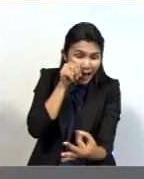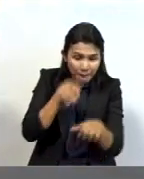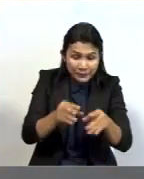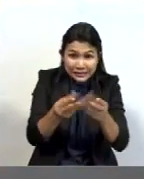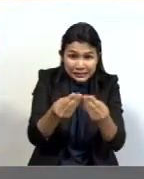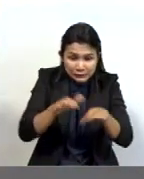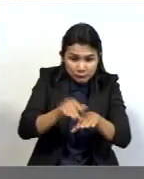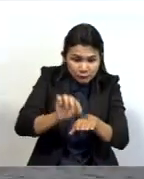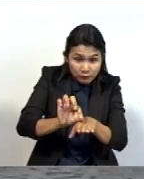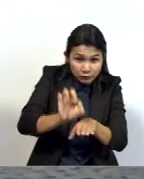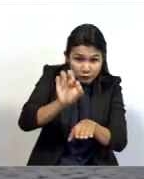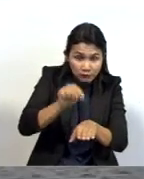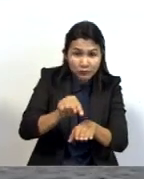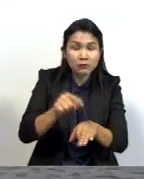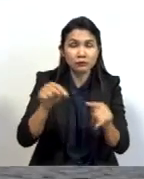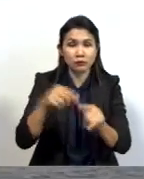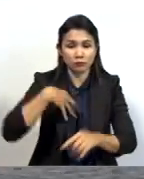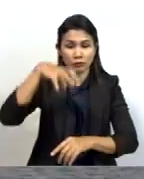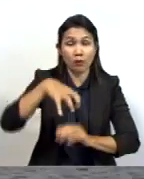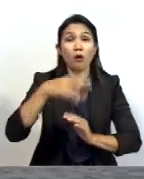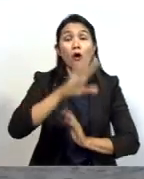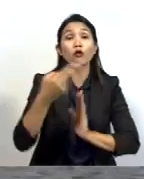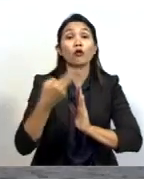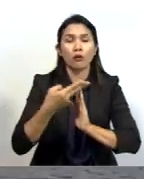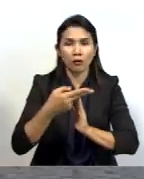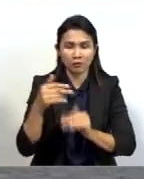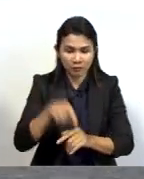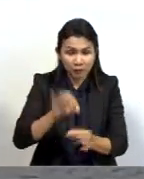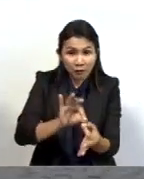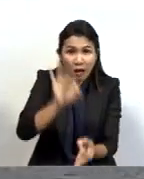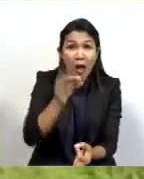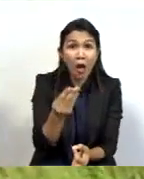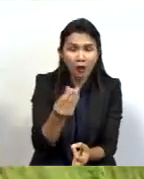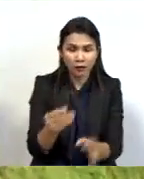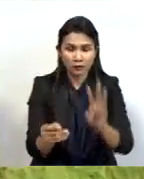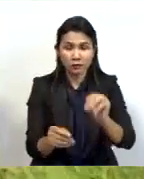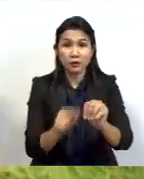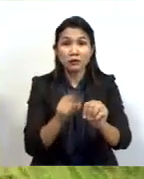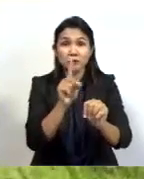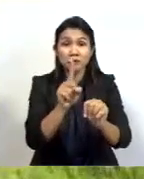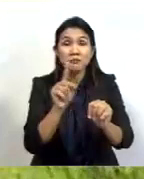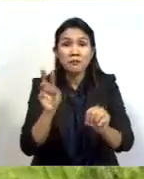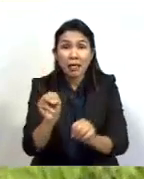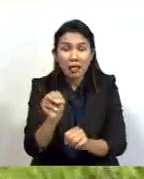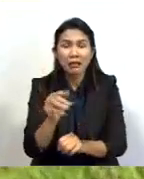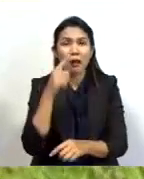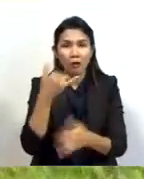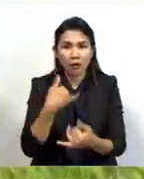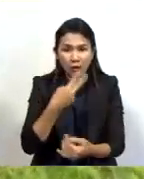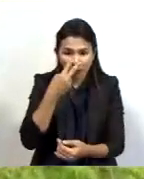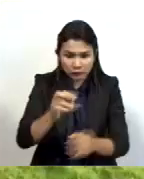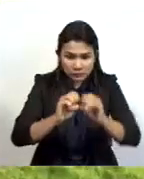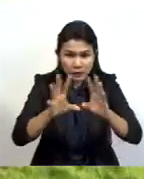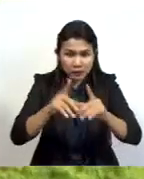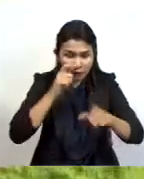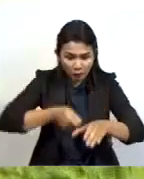วนอุทกวิทยาหนองคายกรมทรัพยากรน้ำมีเพียง1เมตร2เซนติเมตรเท่านั้นสามารถมองเห็นเสาเข็มต่อหม้อของสะ